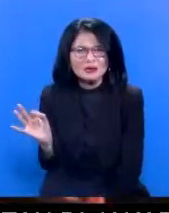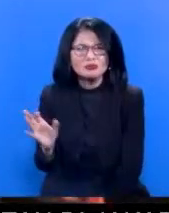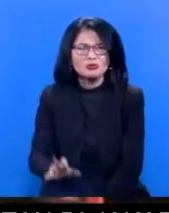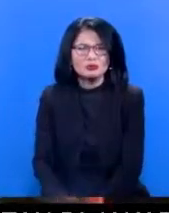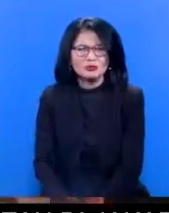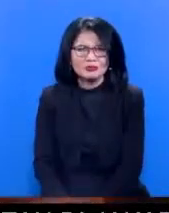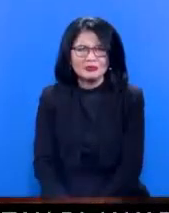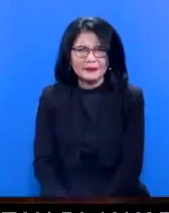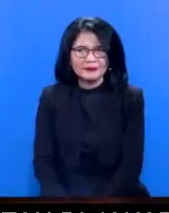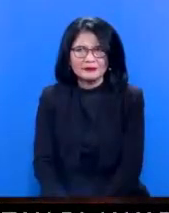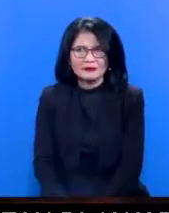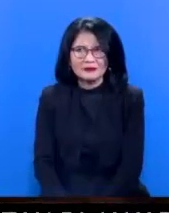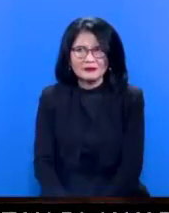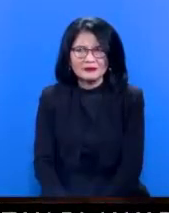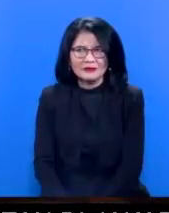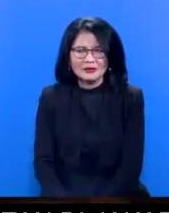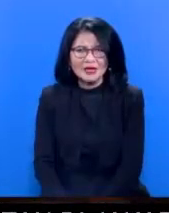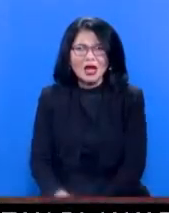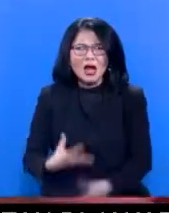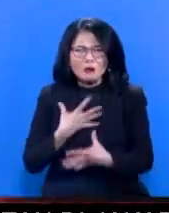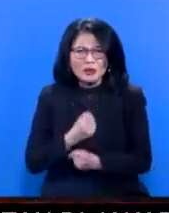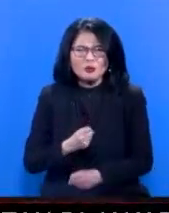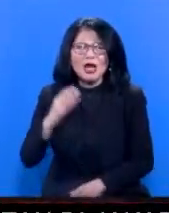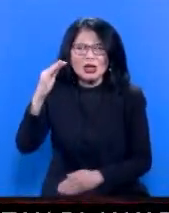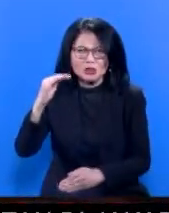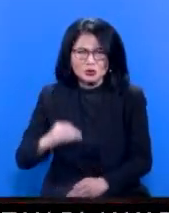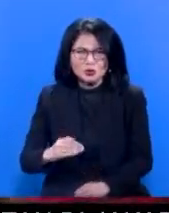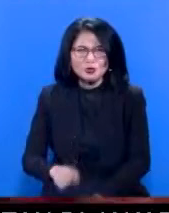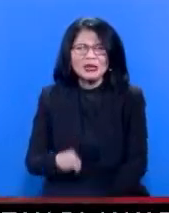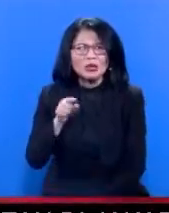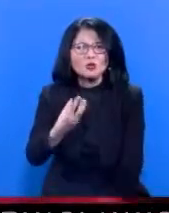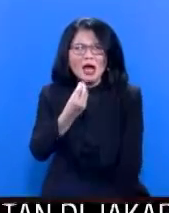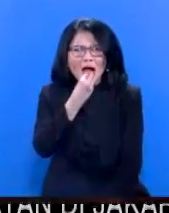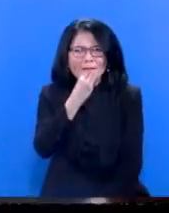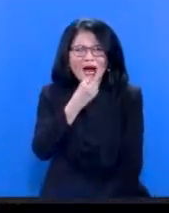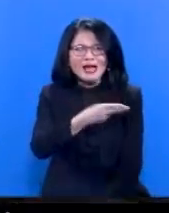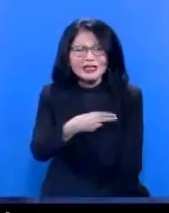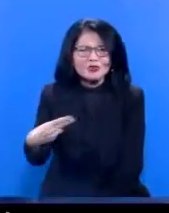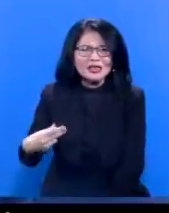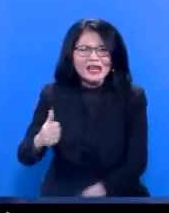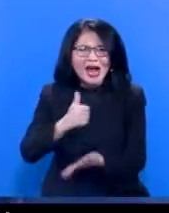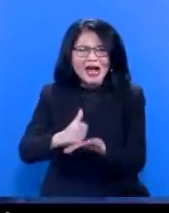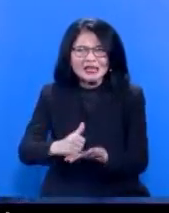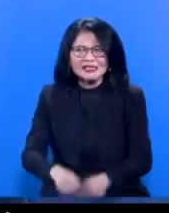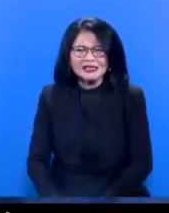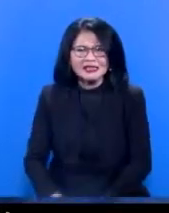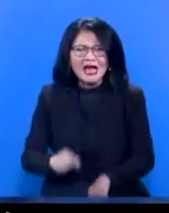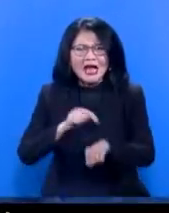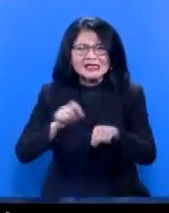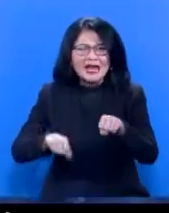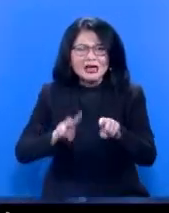7.000. Ya, mudah-mudahan bisa turun lagi lah. Karena makanan Indonesia. Sekarang jadi